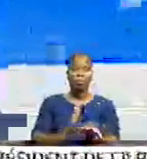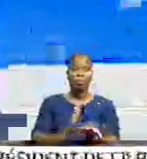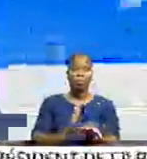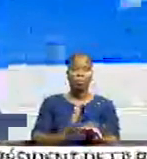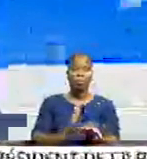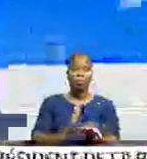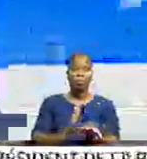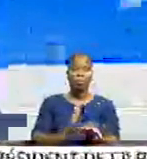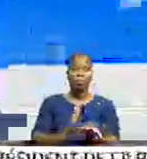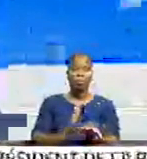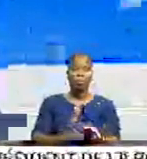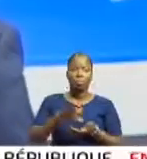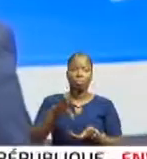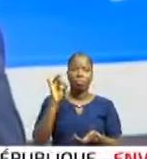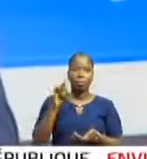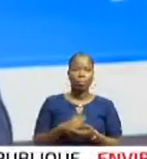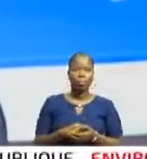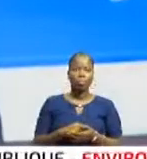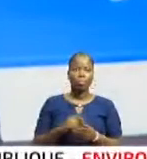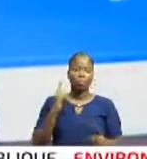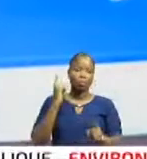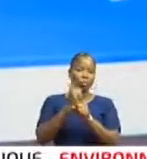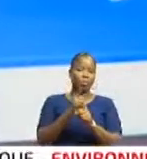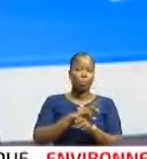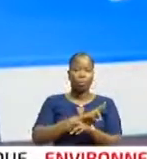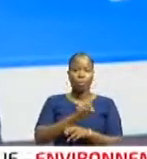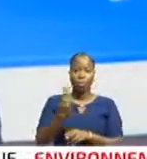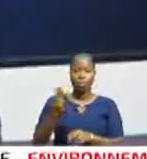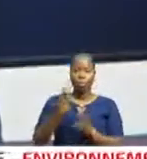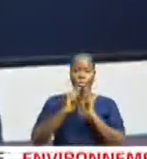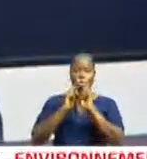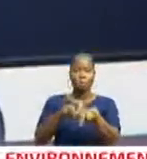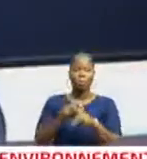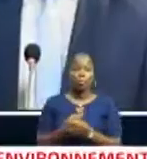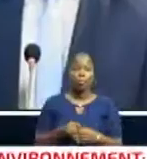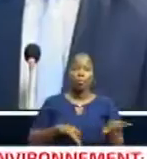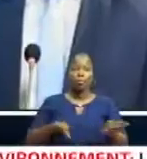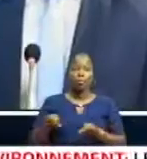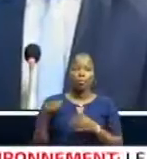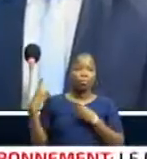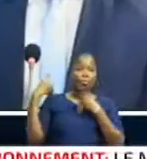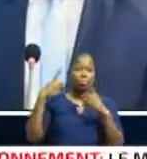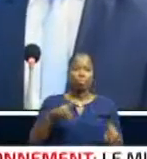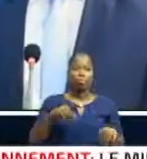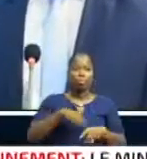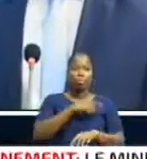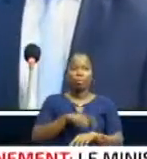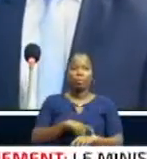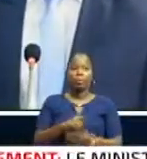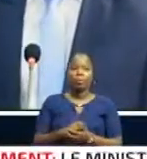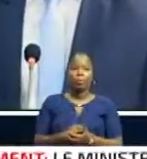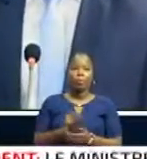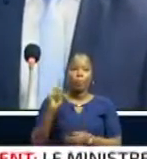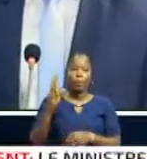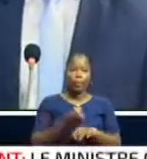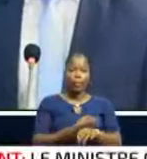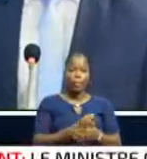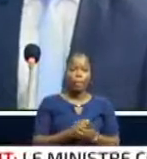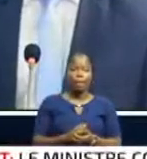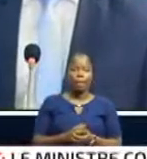effectivement c'est juste une réponse à une commande politique qui a été fait depuis très longtemps qu'ils sont en train d'exécuter la deuxième ça c'est la première et à